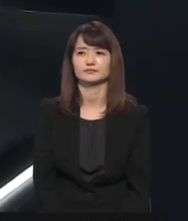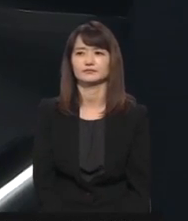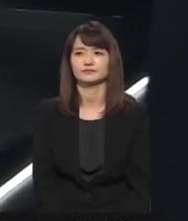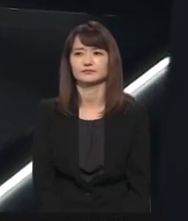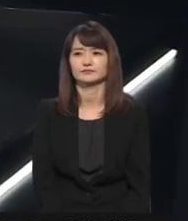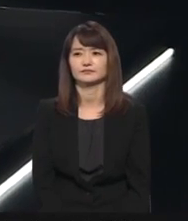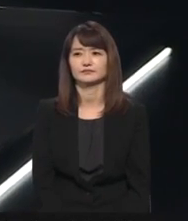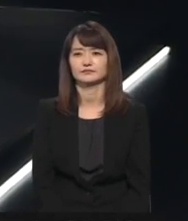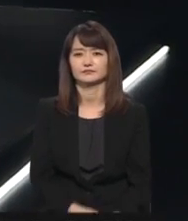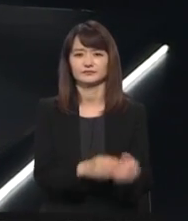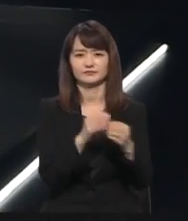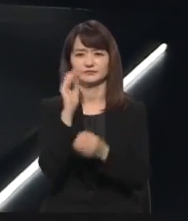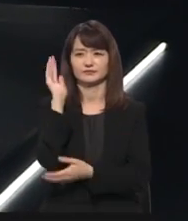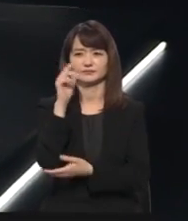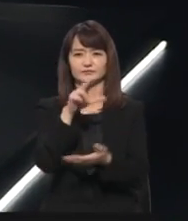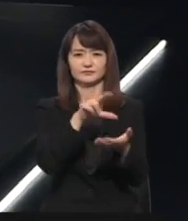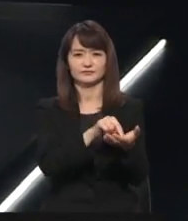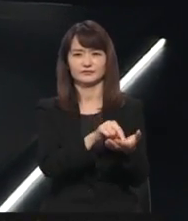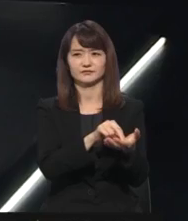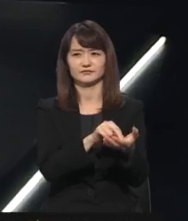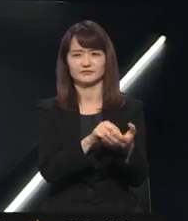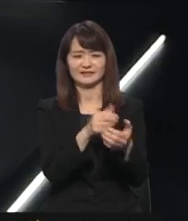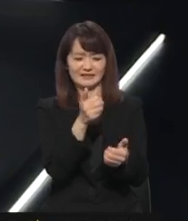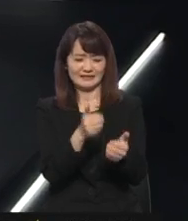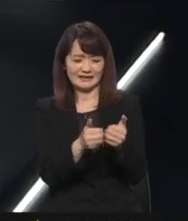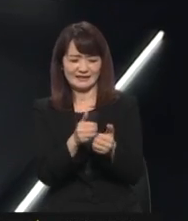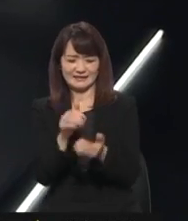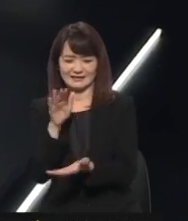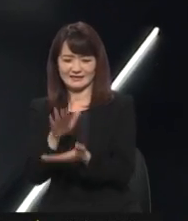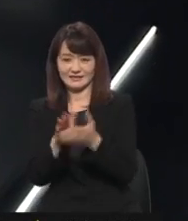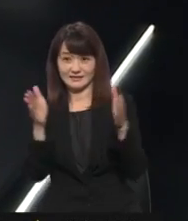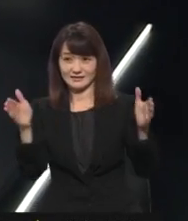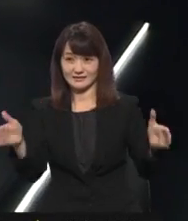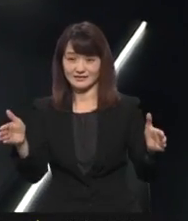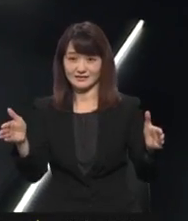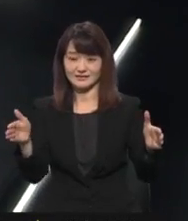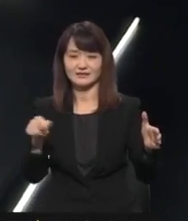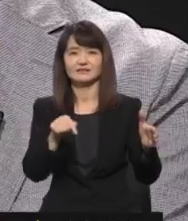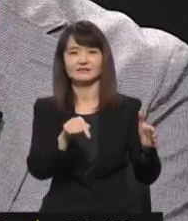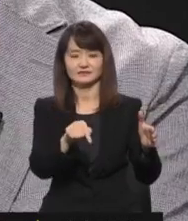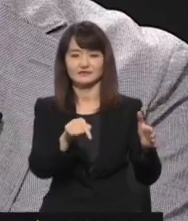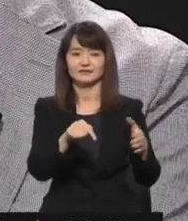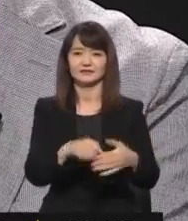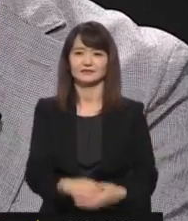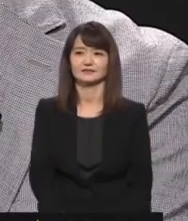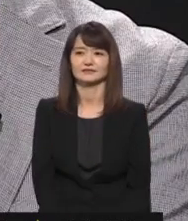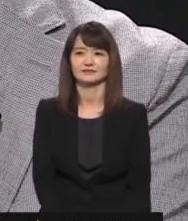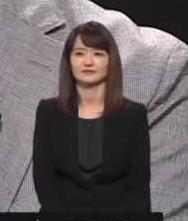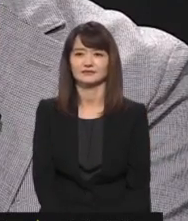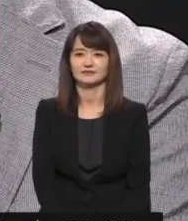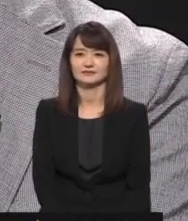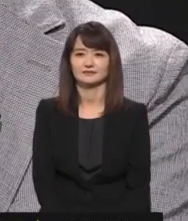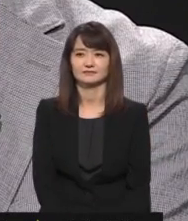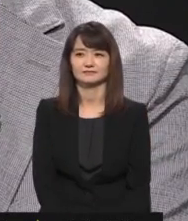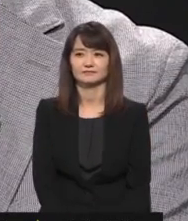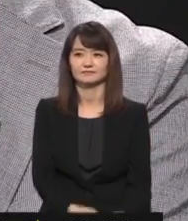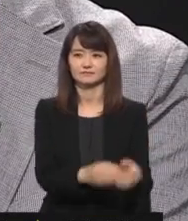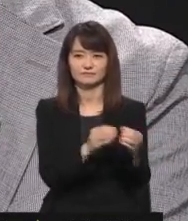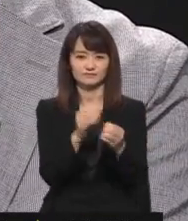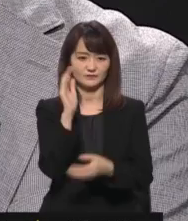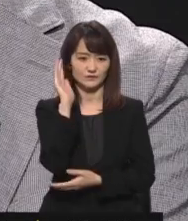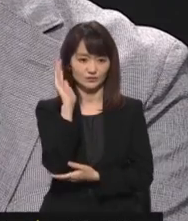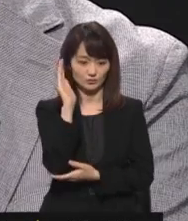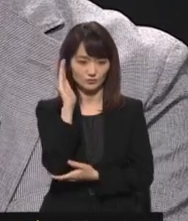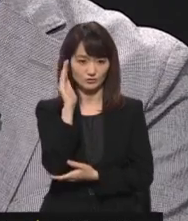냉정과 열정을 읽으셔야 전환 읽었어요 하하 마치 이런 것들이 소설이고 바라보는 관점에 따라서